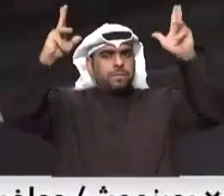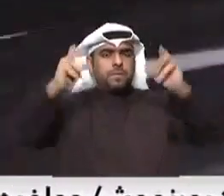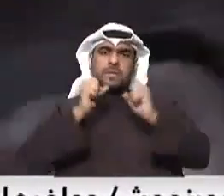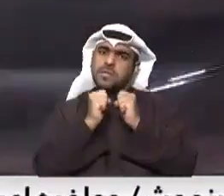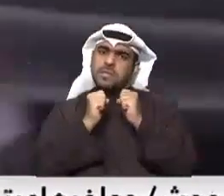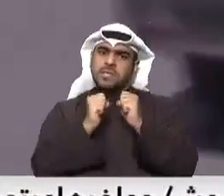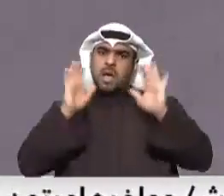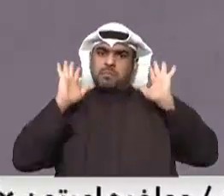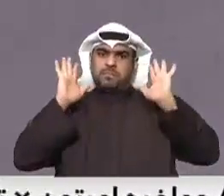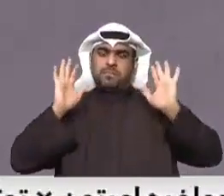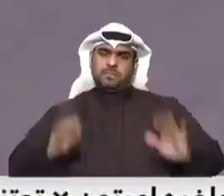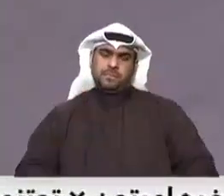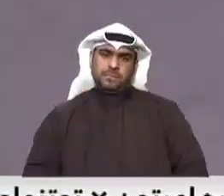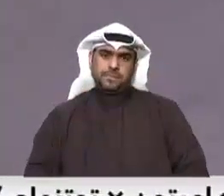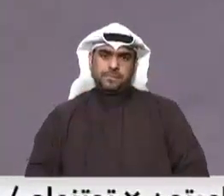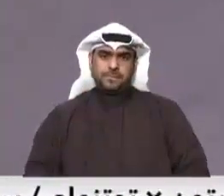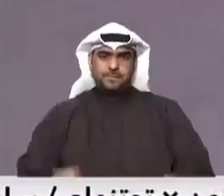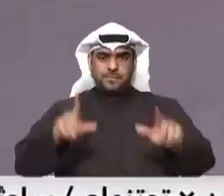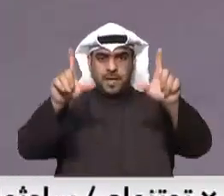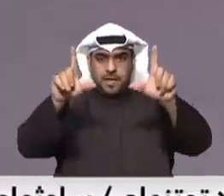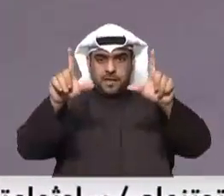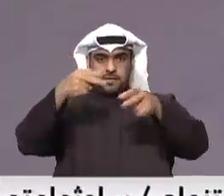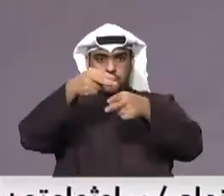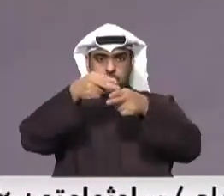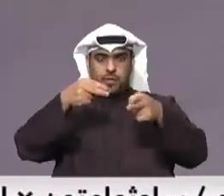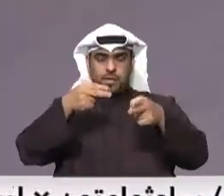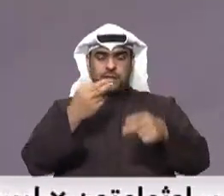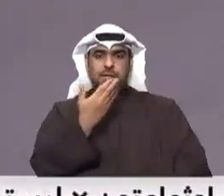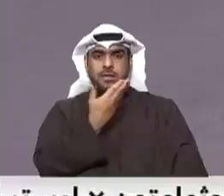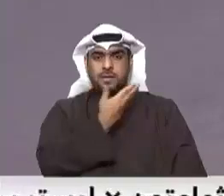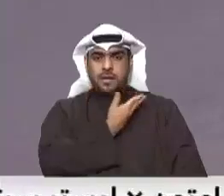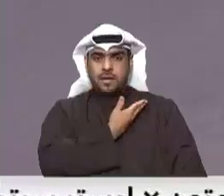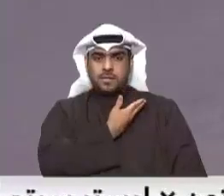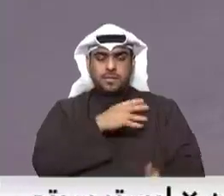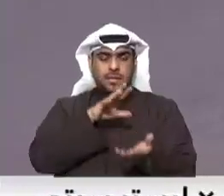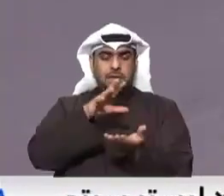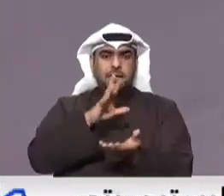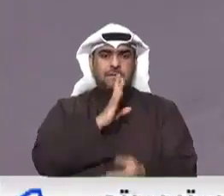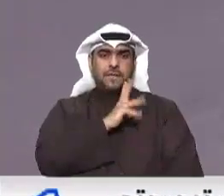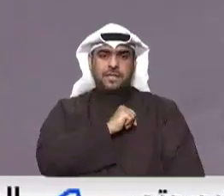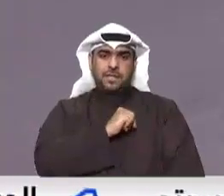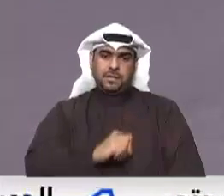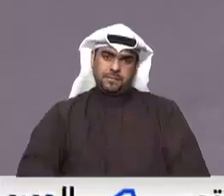المعلنة مسبقا. سعاد الإمام، تلفزيون دولة الكويت، غزة فلسطين.